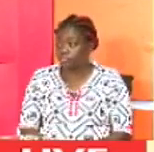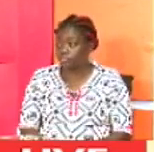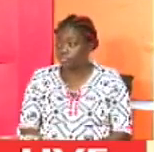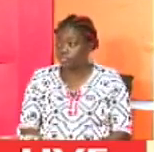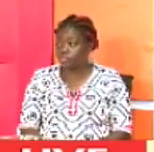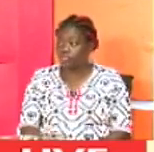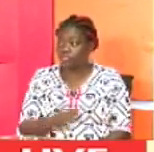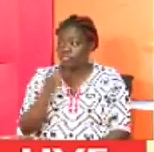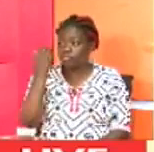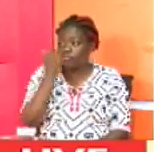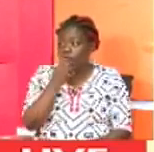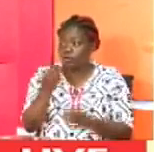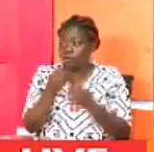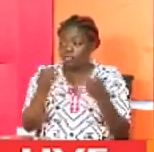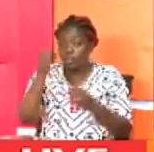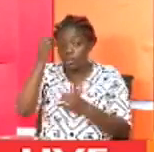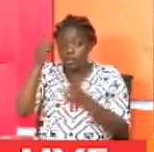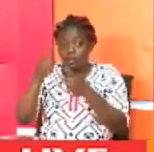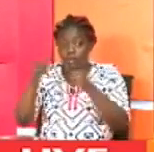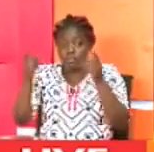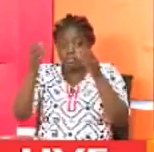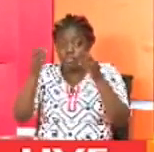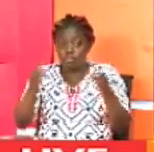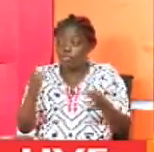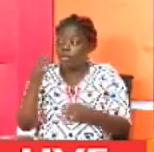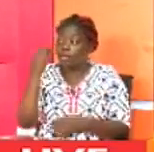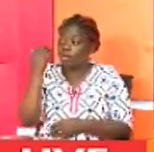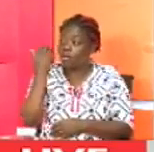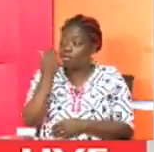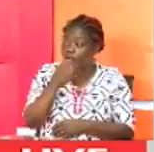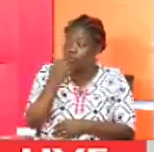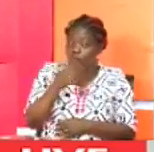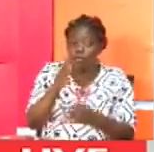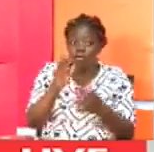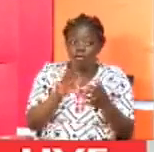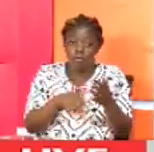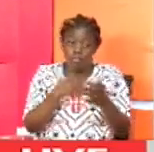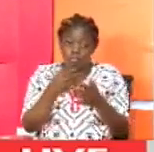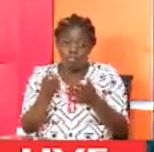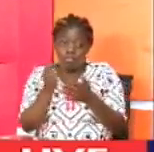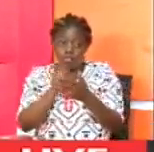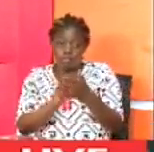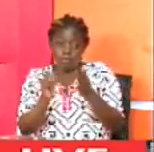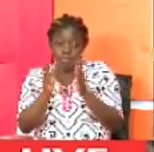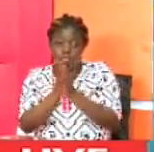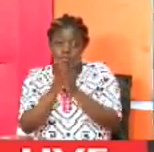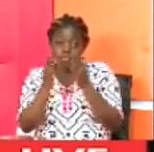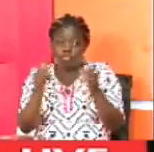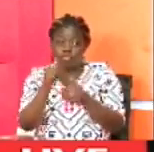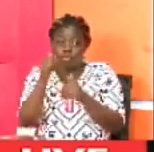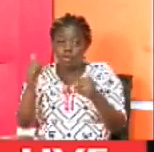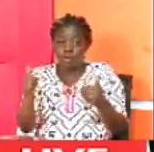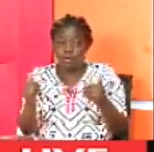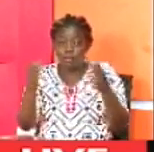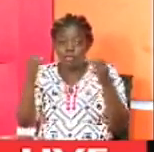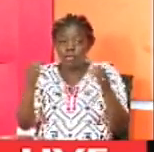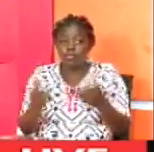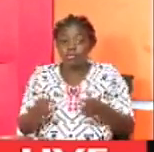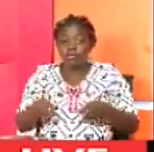Bannabitone bangi bayiiya ebintu eby'enjawulo ng'okuzannya katemba, okuyimba, okuwandika ebitabo n'ebirala ng'engeri ey'okufuna